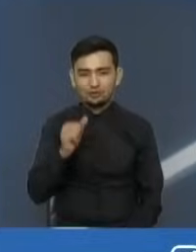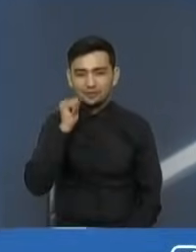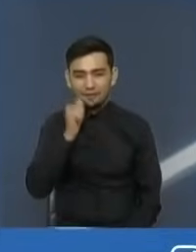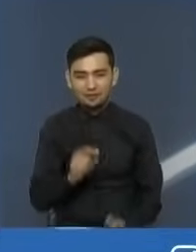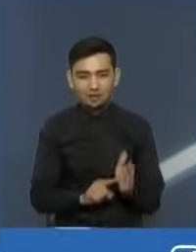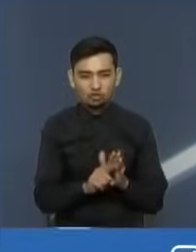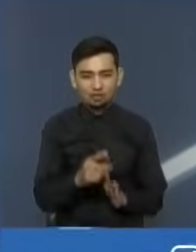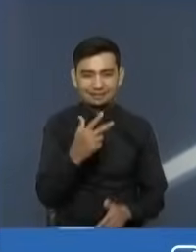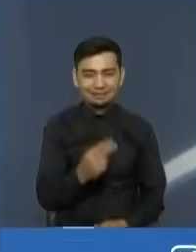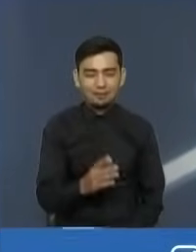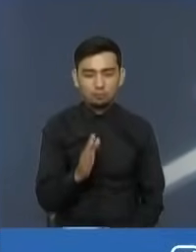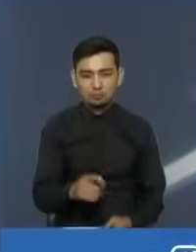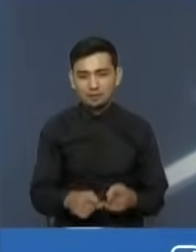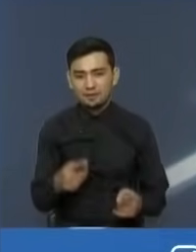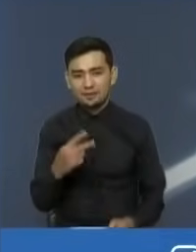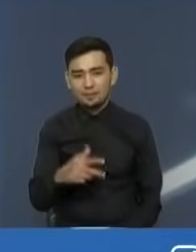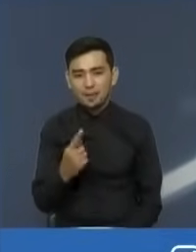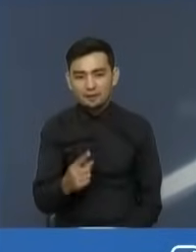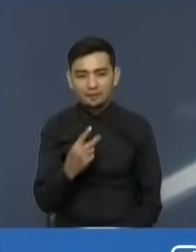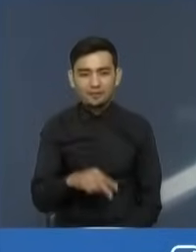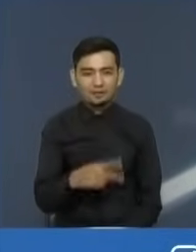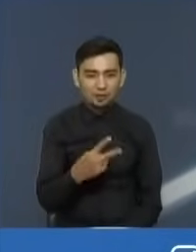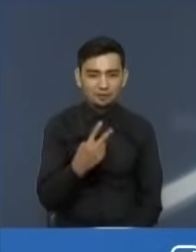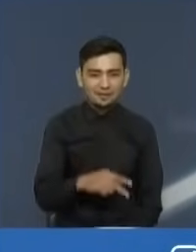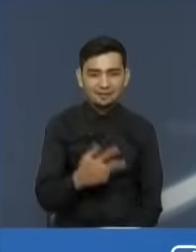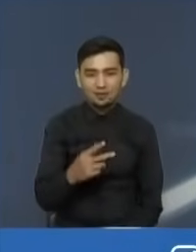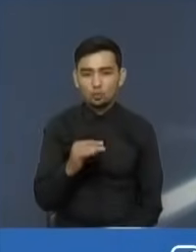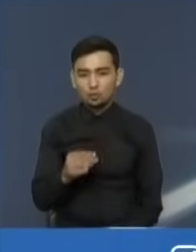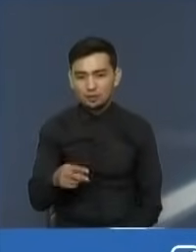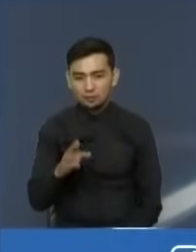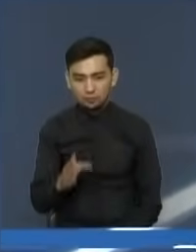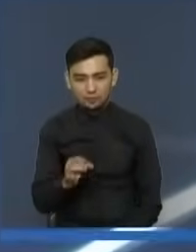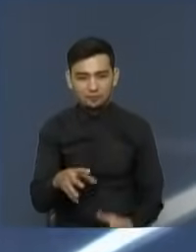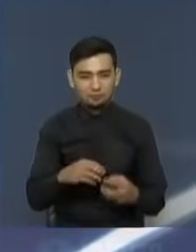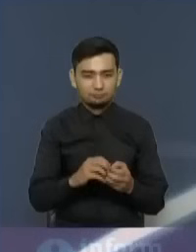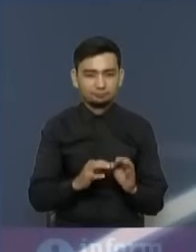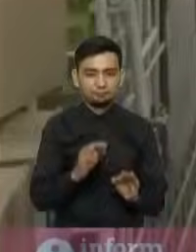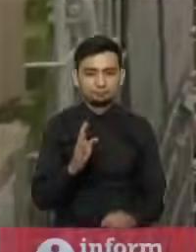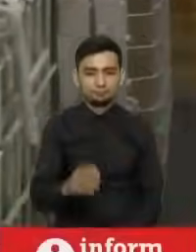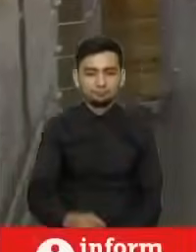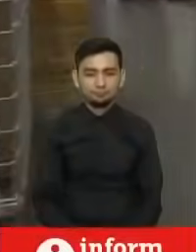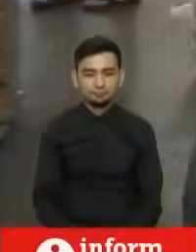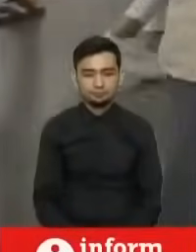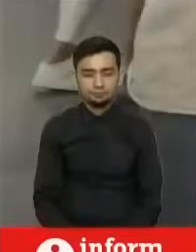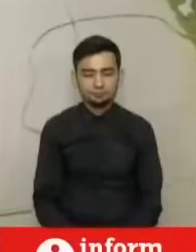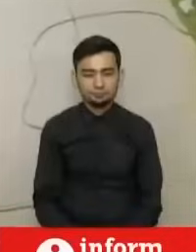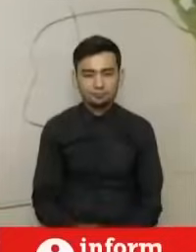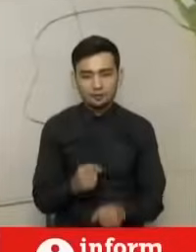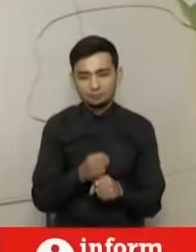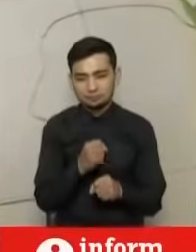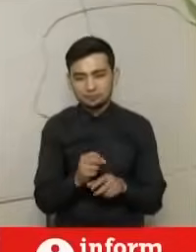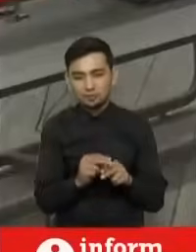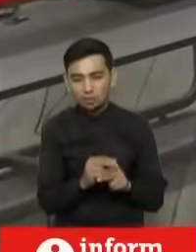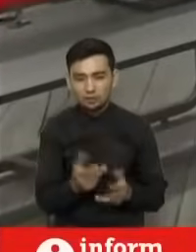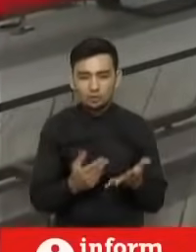продлится целых 3 дня. 21, 22 и 23 июня. Все подробности в репортаже. Сделать ремонт,